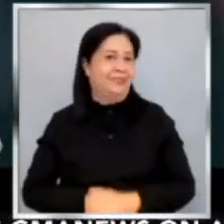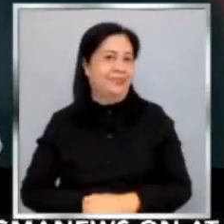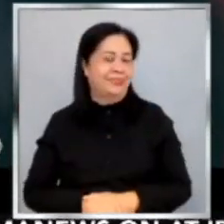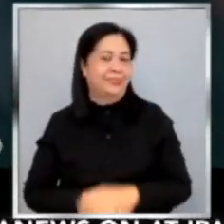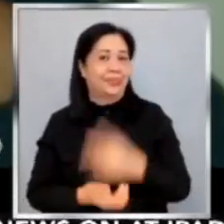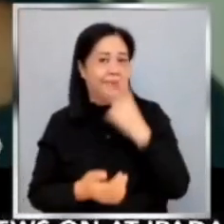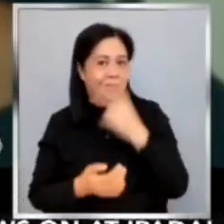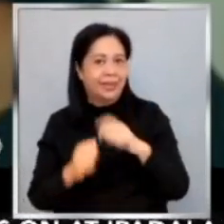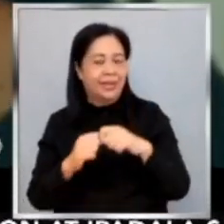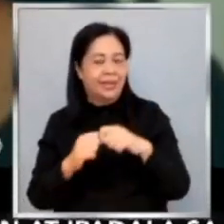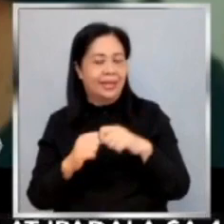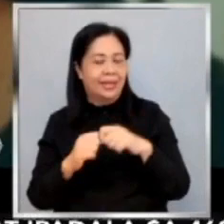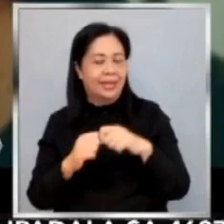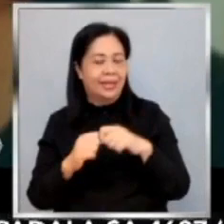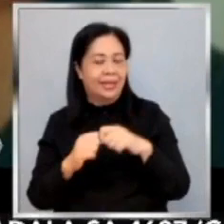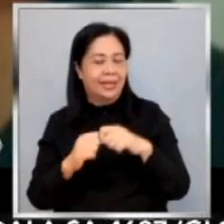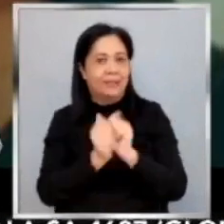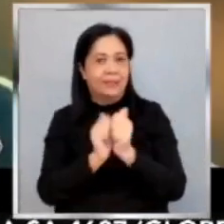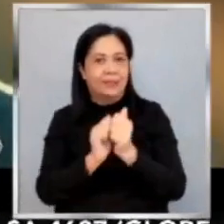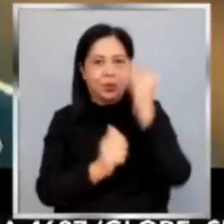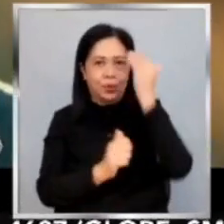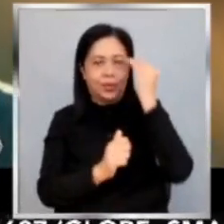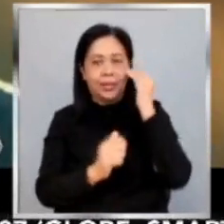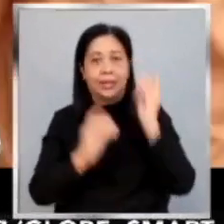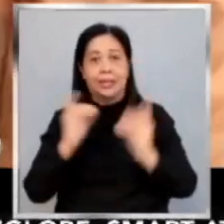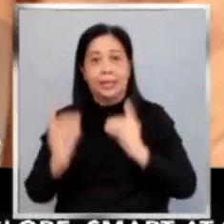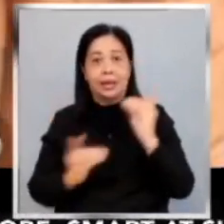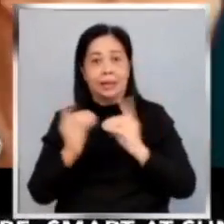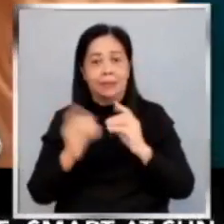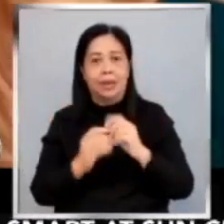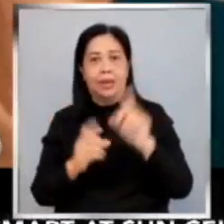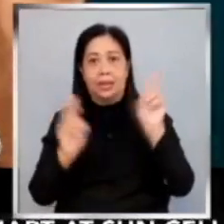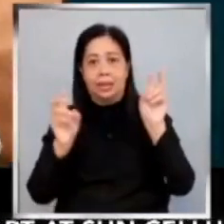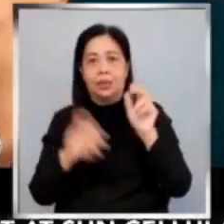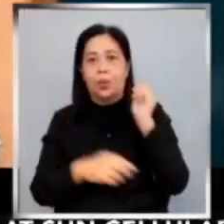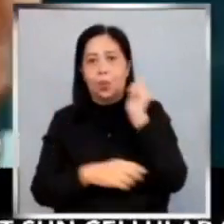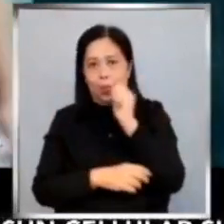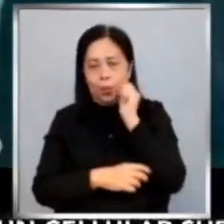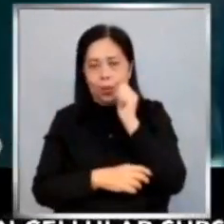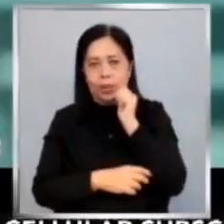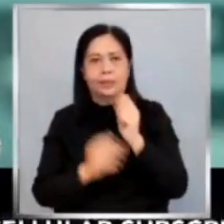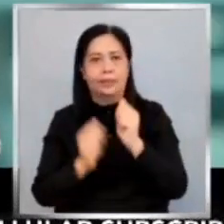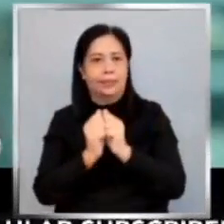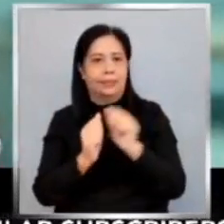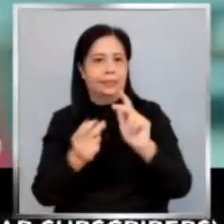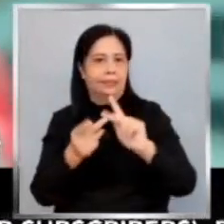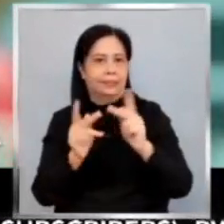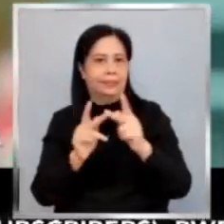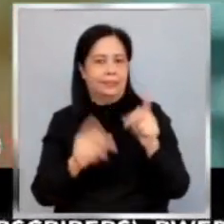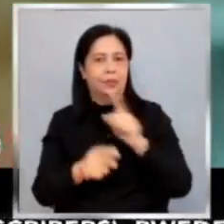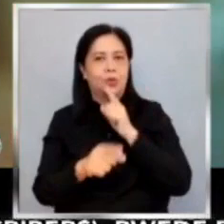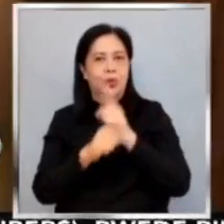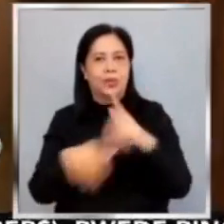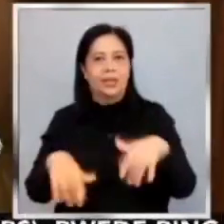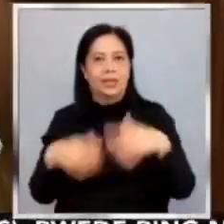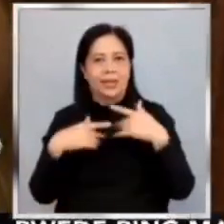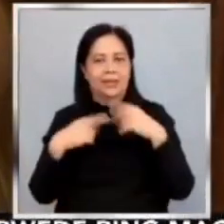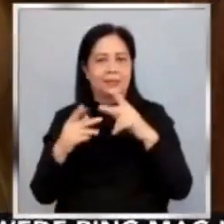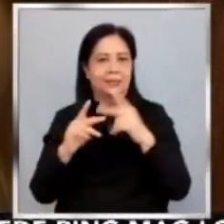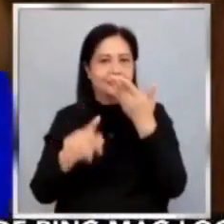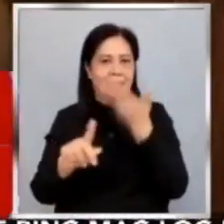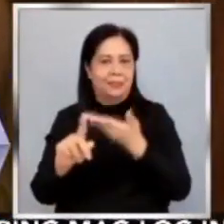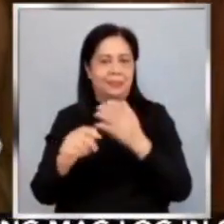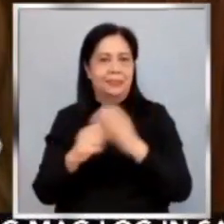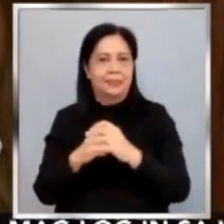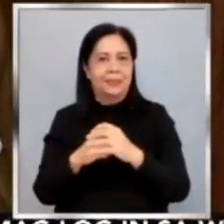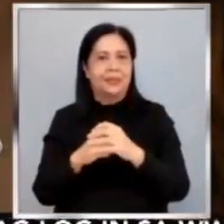Pinoy film adaptation ng Korean drama movie na Always. Makakapareha niya ang kanyang real-life partner na si Kim Chu na hanga